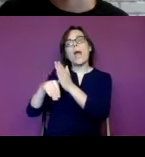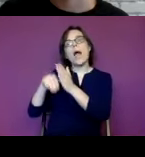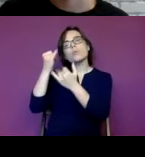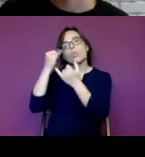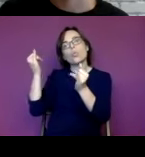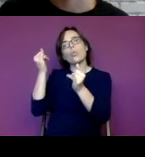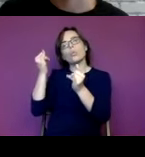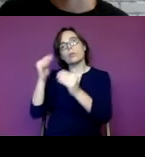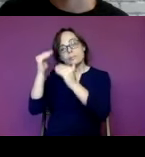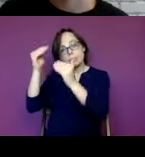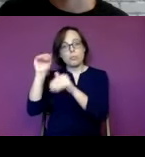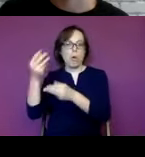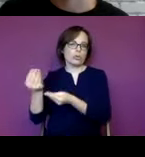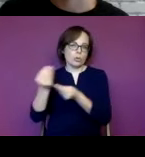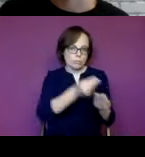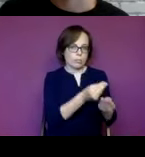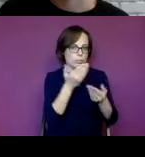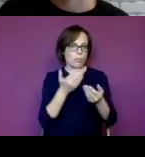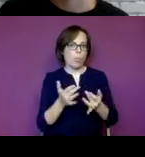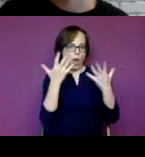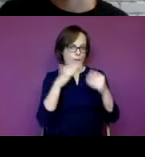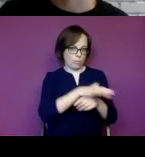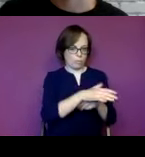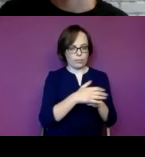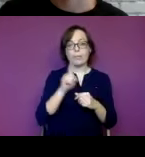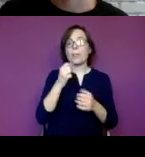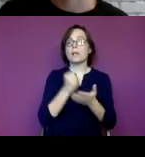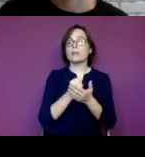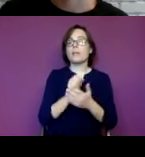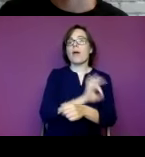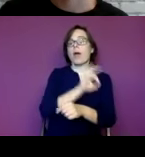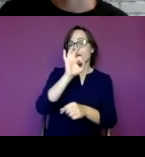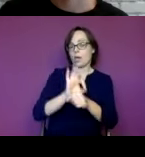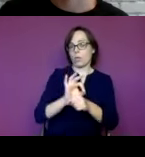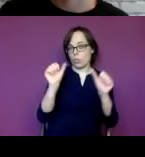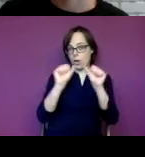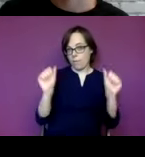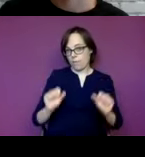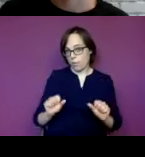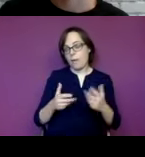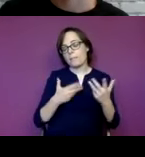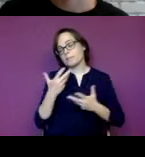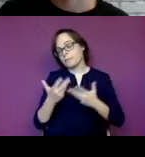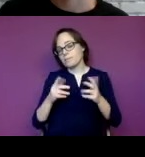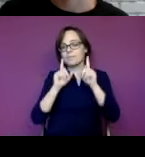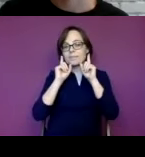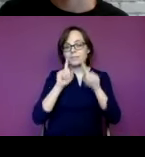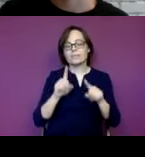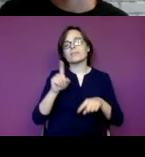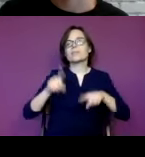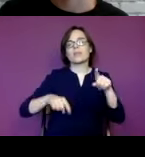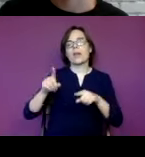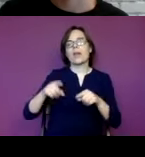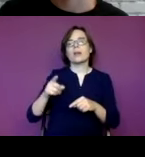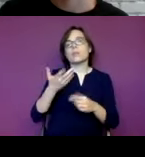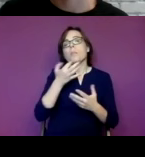właśnie o te formy architektoniczne, myślę, że to też jest takie pytanie, komu tak naprawdę zależy na